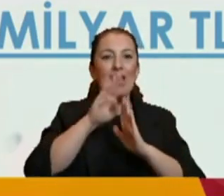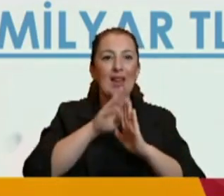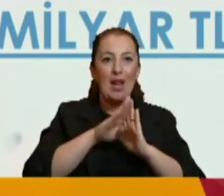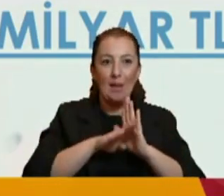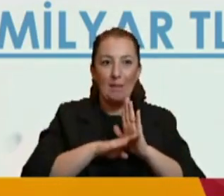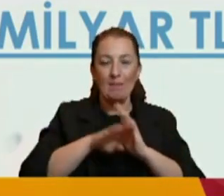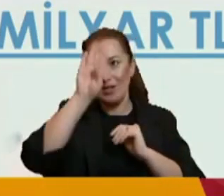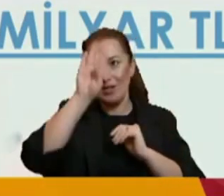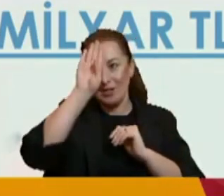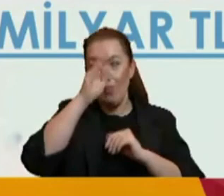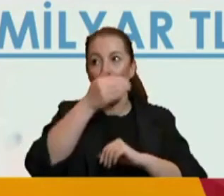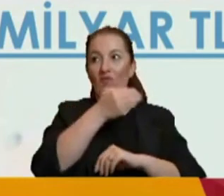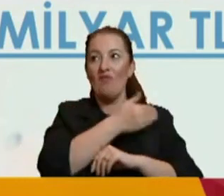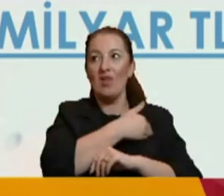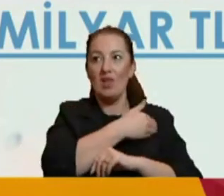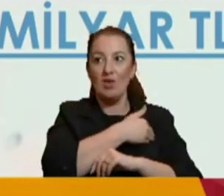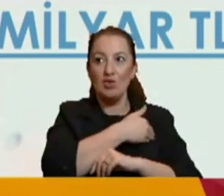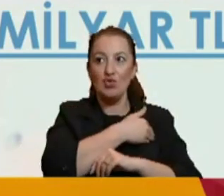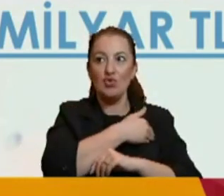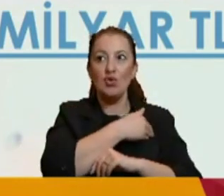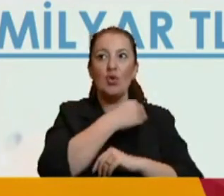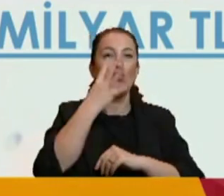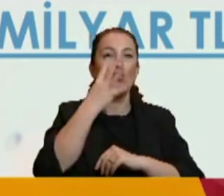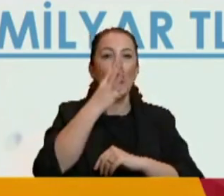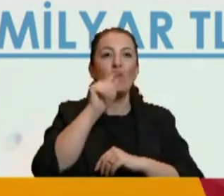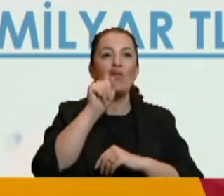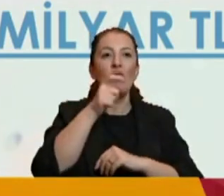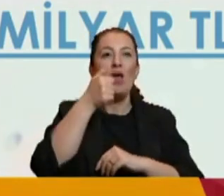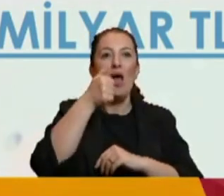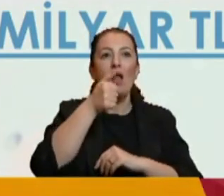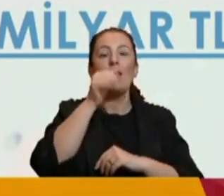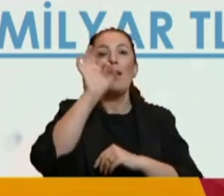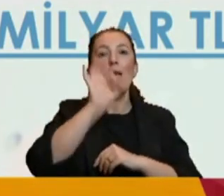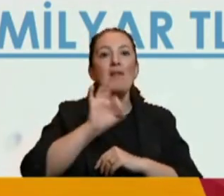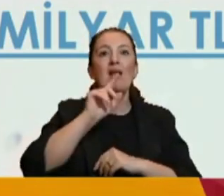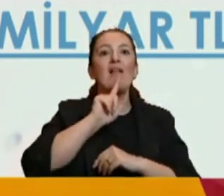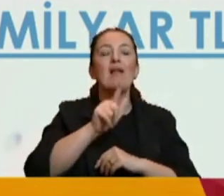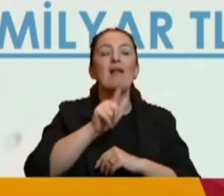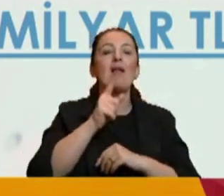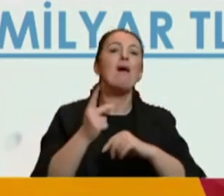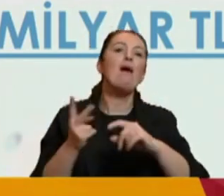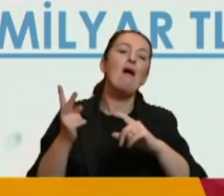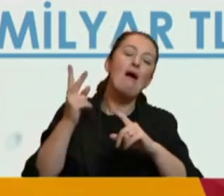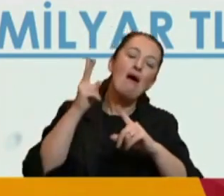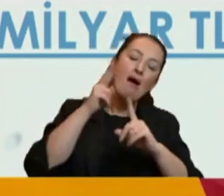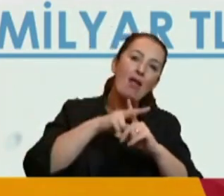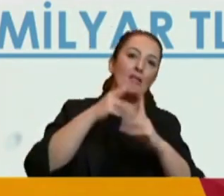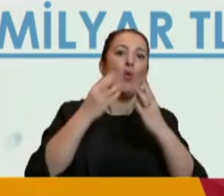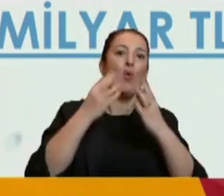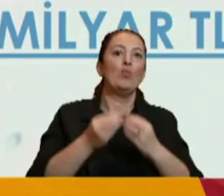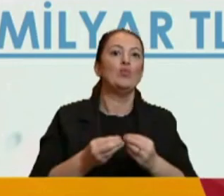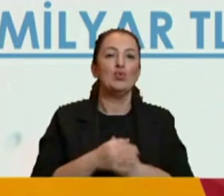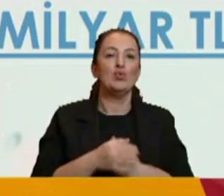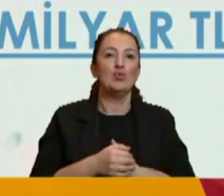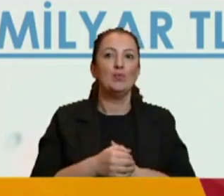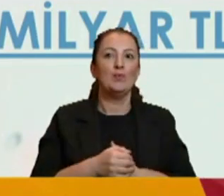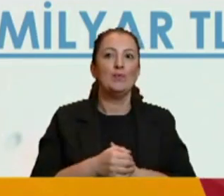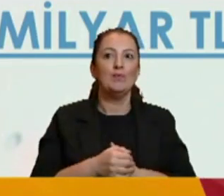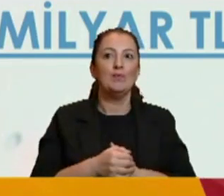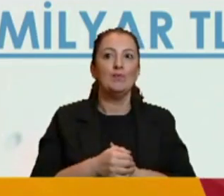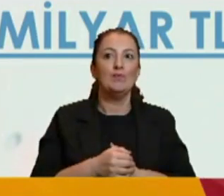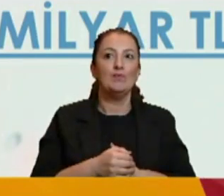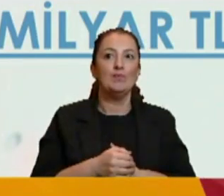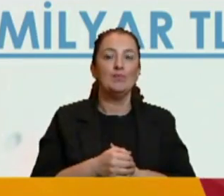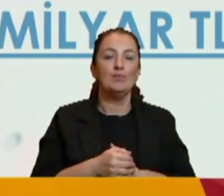İstanbul halkına 4.6 milyarlık bir katkı sunulmuştur burda